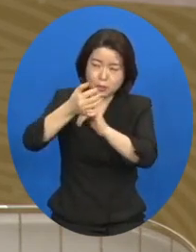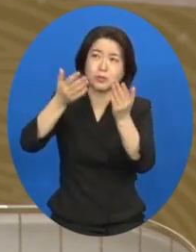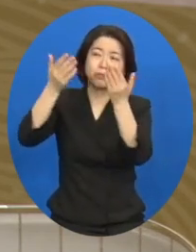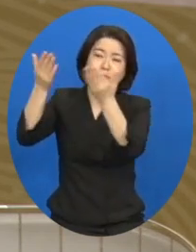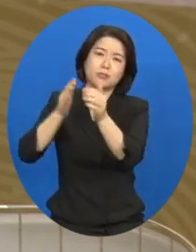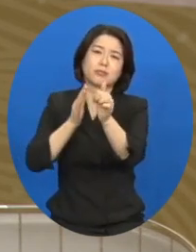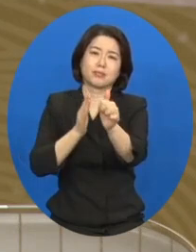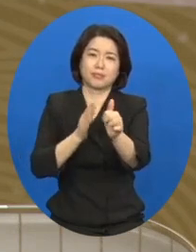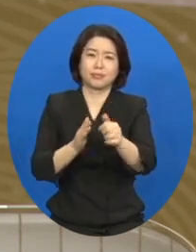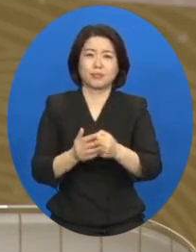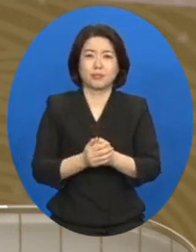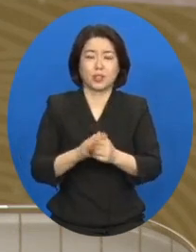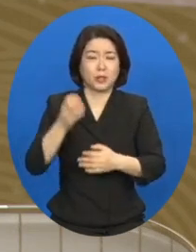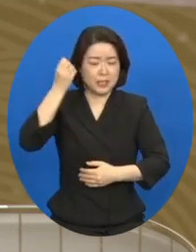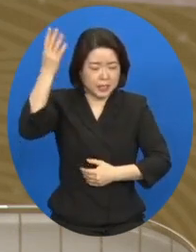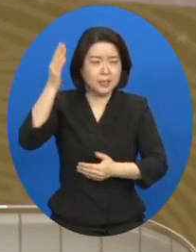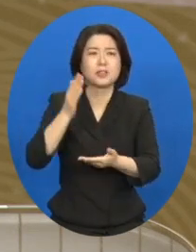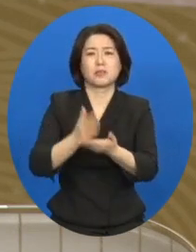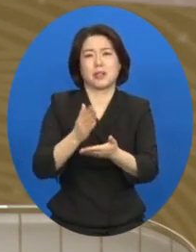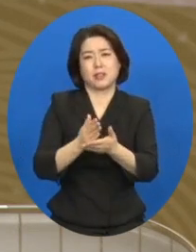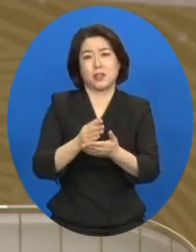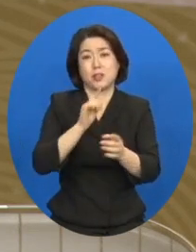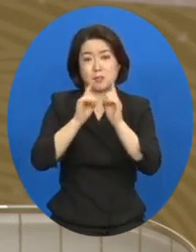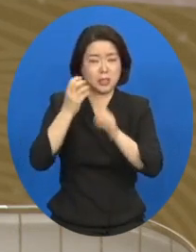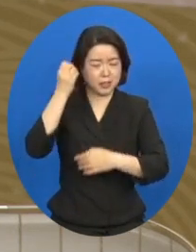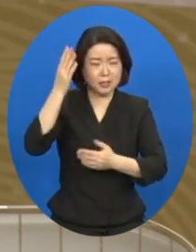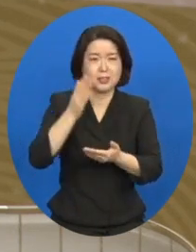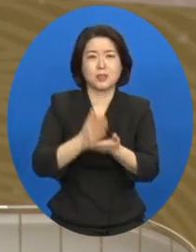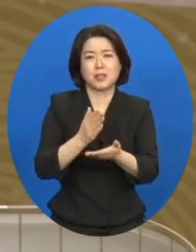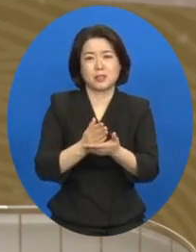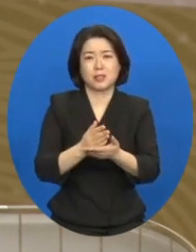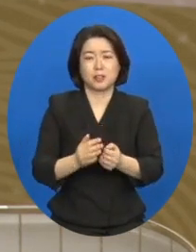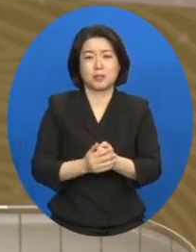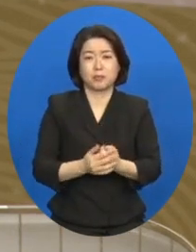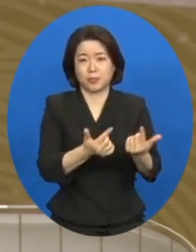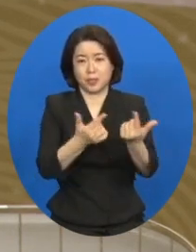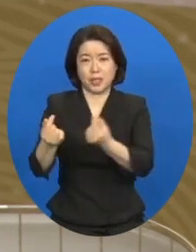드리세요. 그리고 잊어버리지 마세요, 이 말씀을. 다 같이 기도하겠습니다.